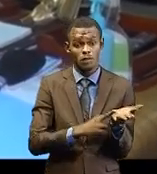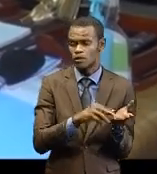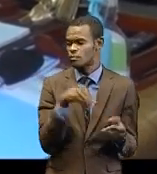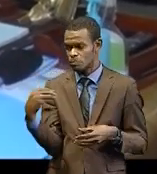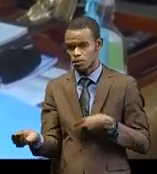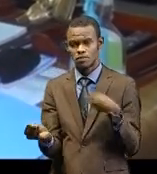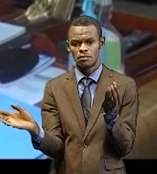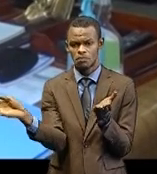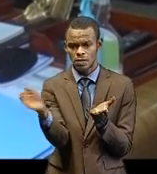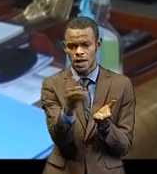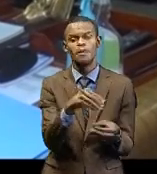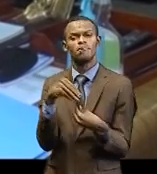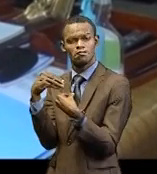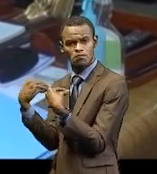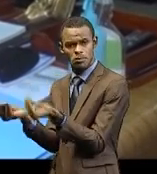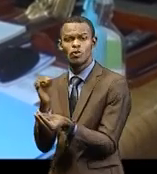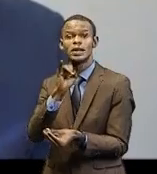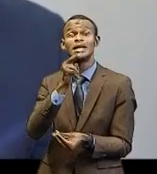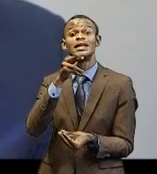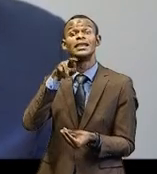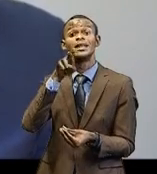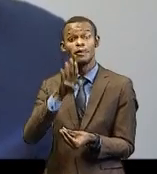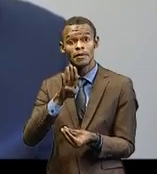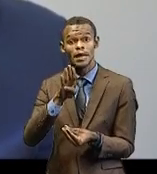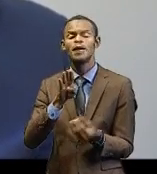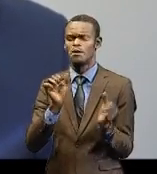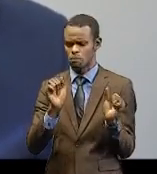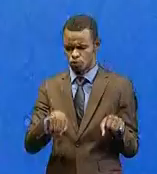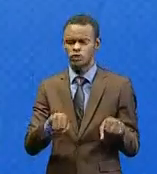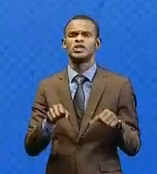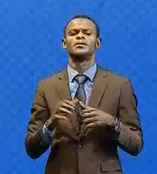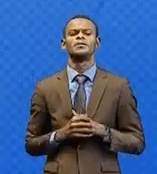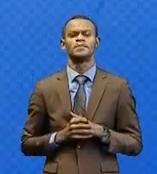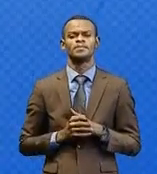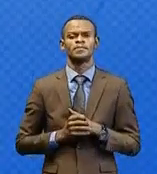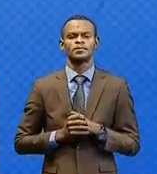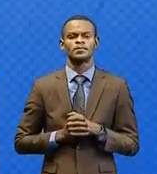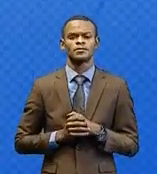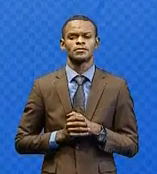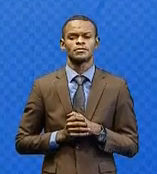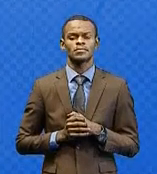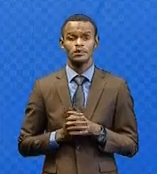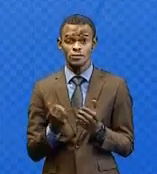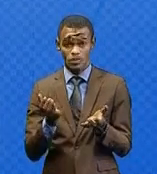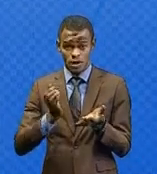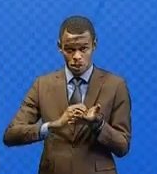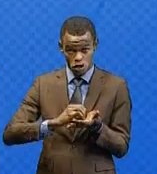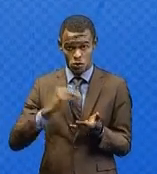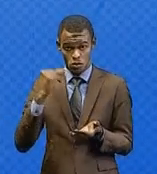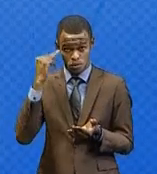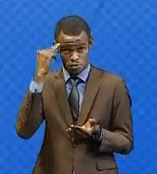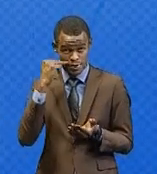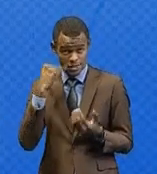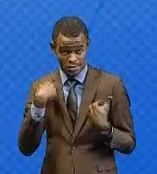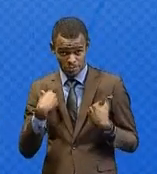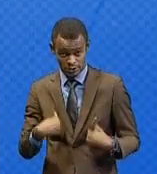étatiques périphériques avec la possibilité de partenariat public-privé. Il a aussi, le